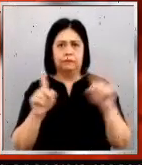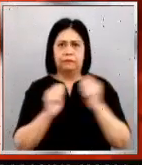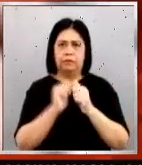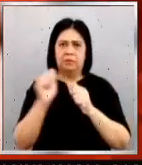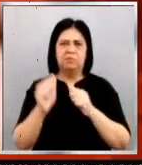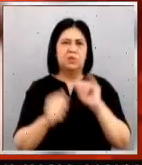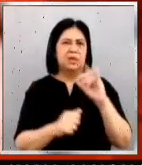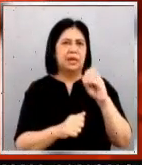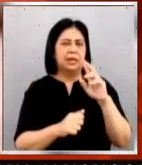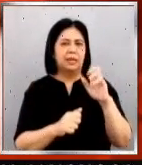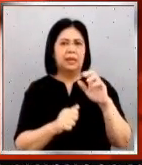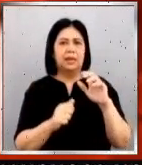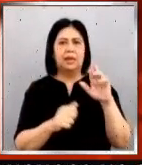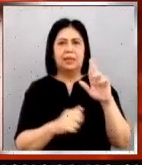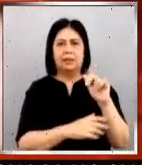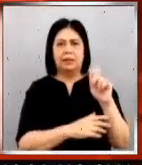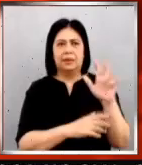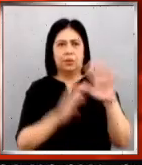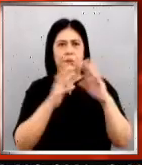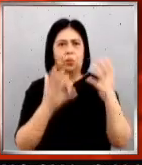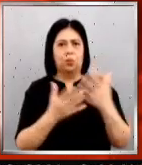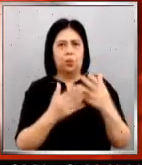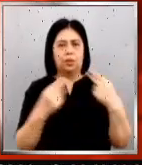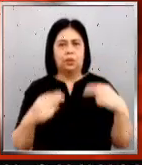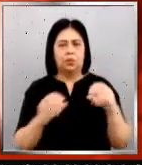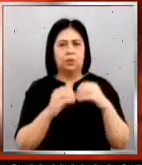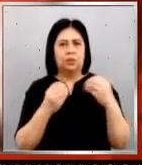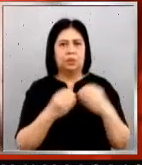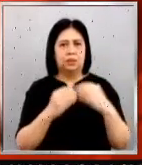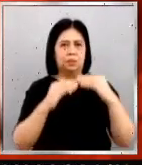Health Organization na mababa sa 5%.